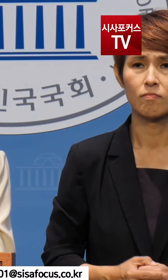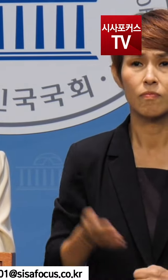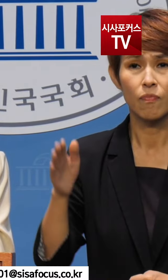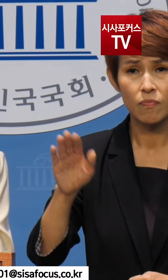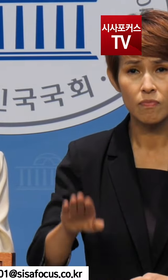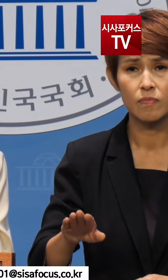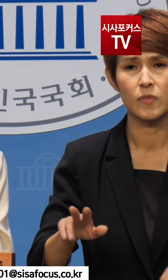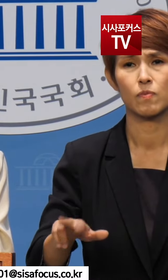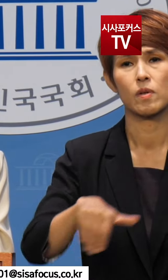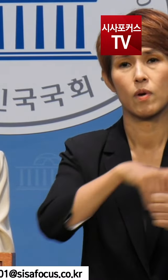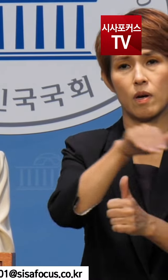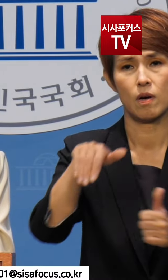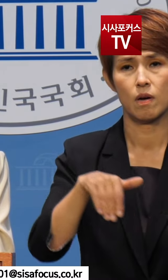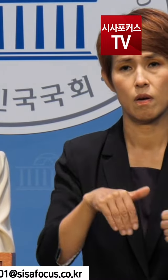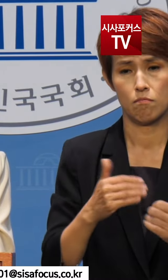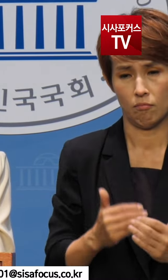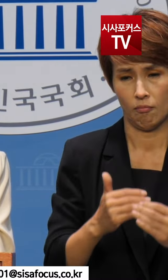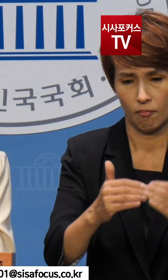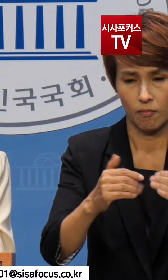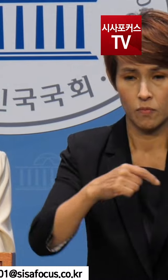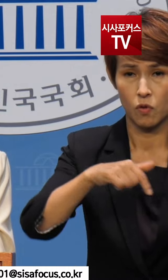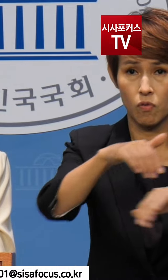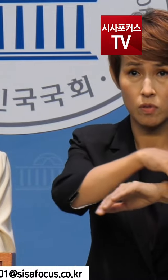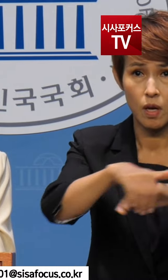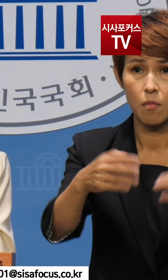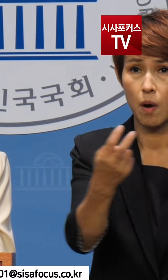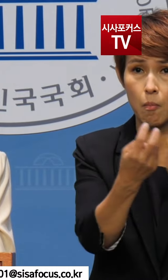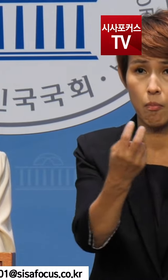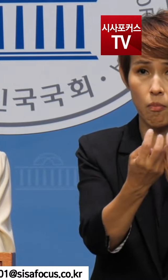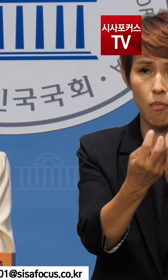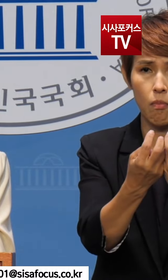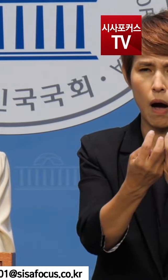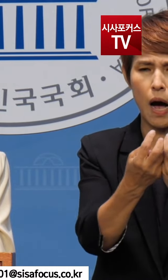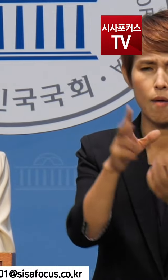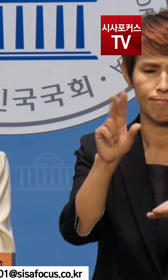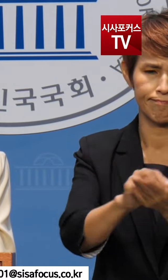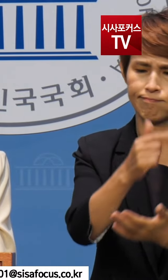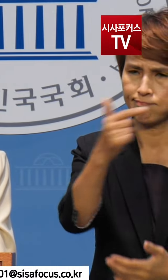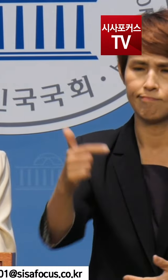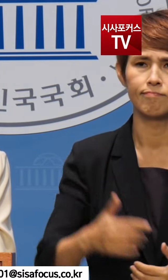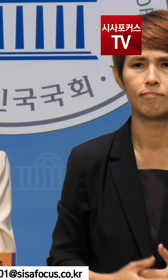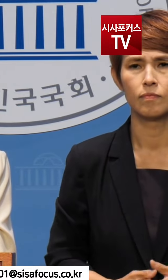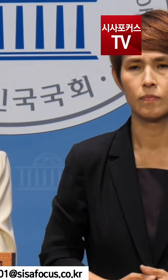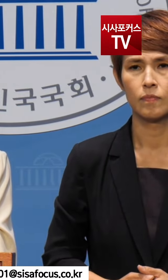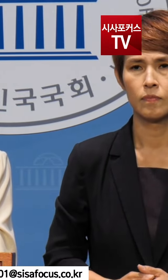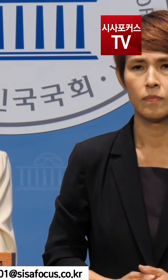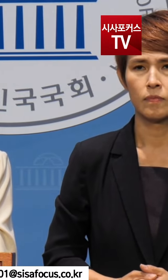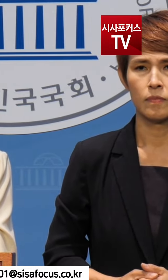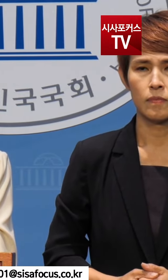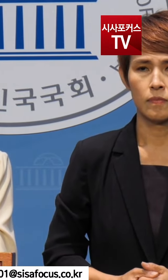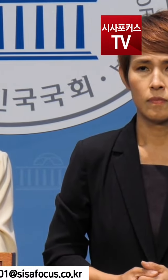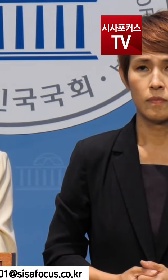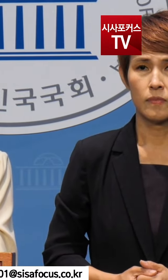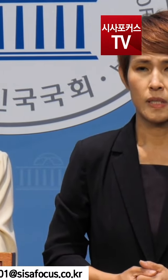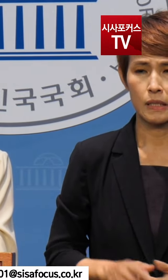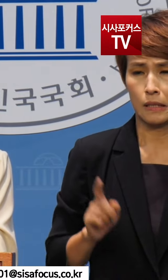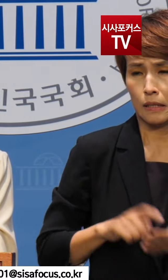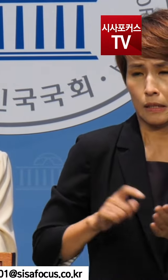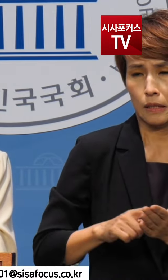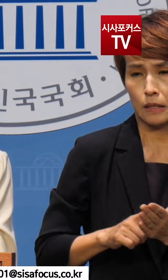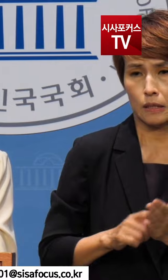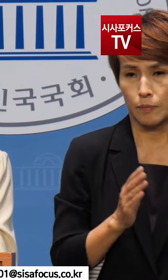하지만 현재 추진하는 절차와 정책 아니면 방법 검증에는 큰 문제가 있습니다. 현재 추진되는 과정은